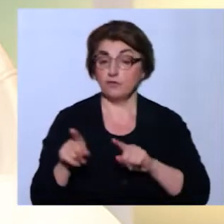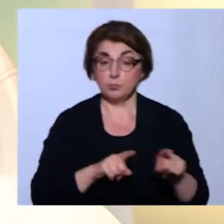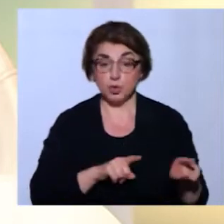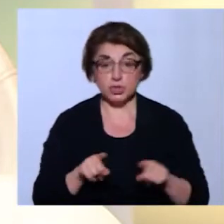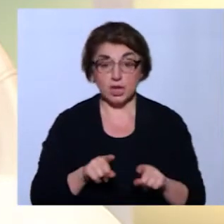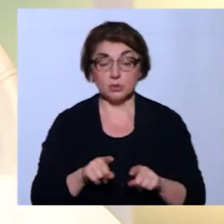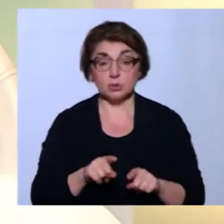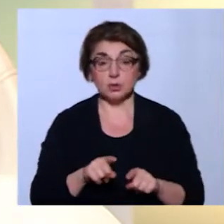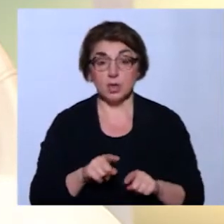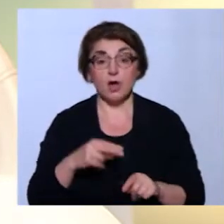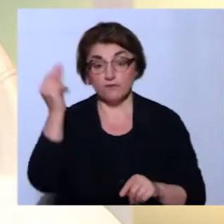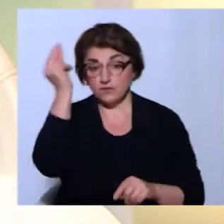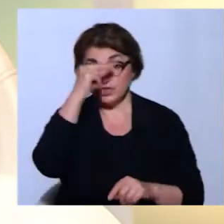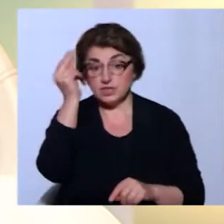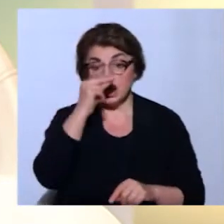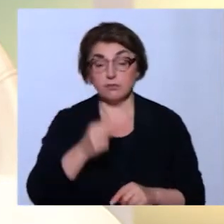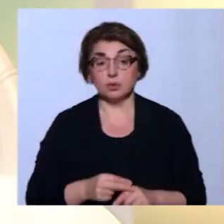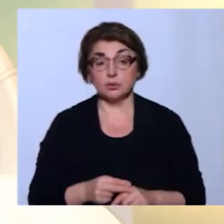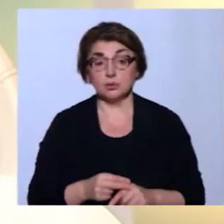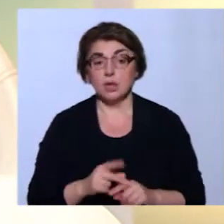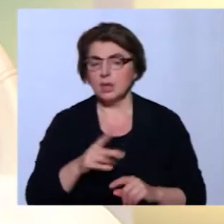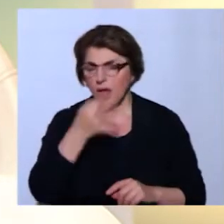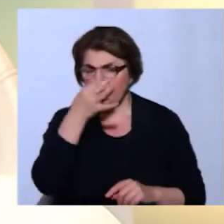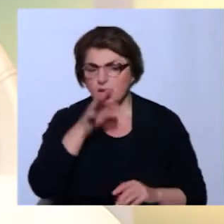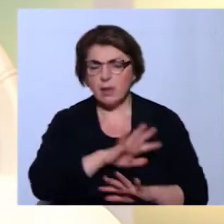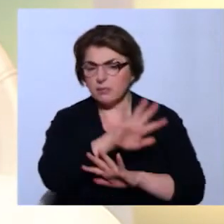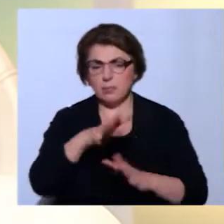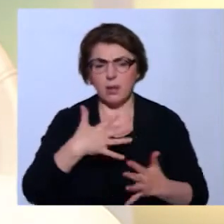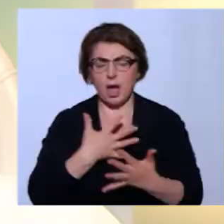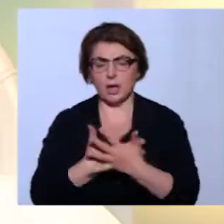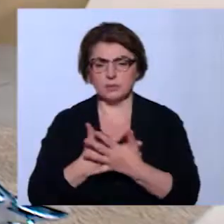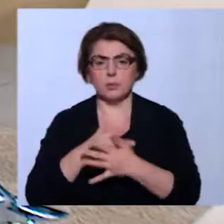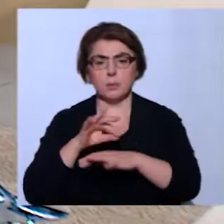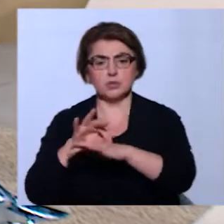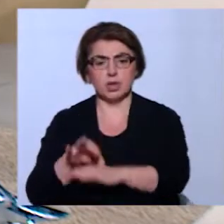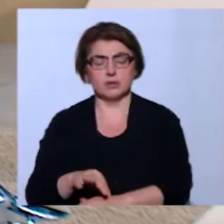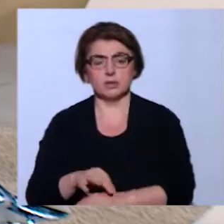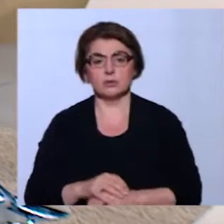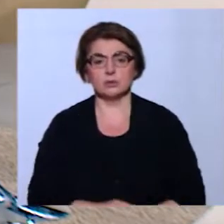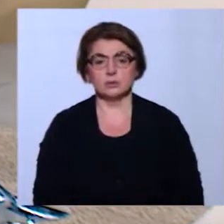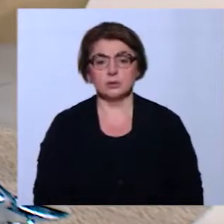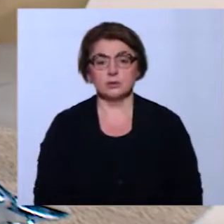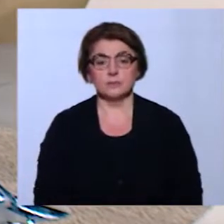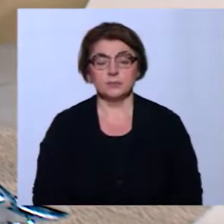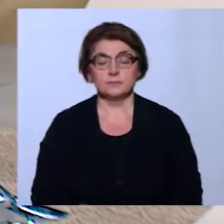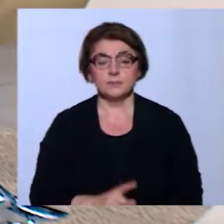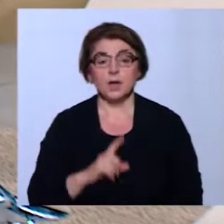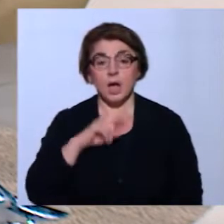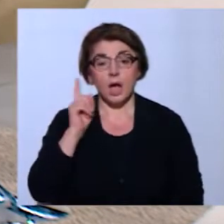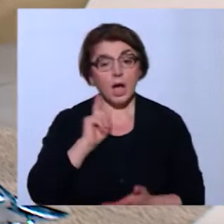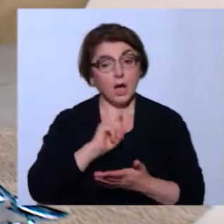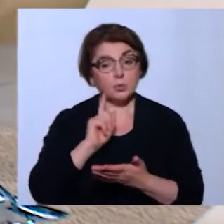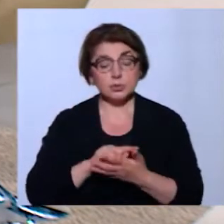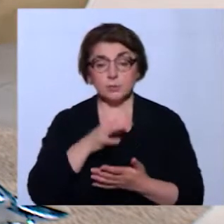ვიმოძრაოთ, ვისწავლოთ, რა ვიცი, ყველანაირი აქტივობა ჩავატაროთ. Უნდა ითქვას, რომ